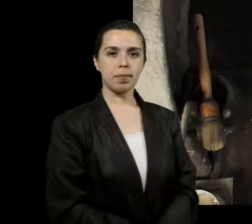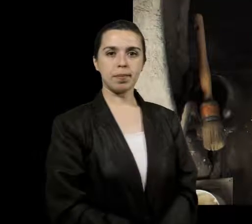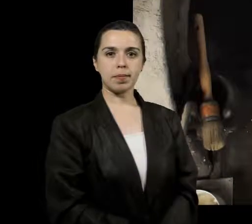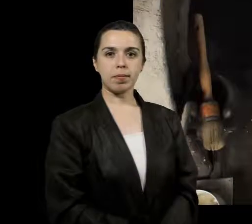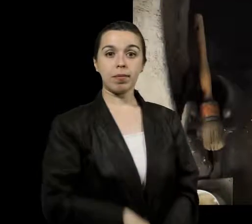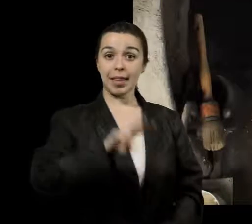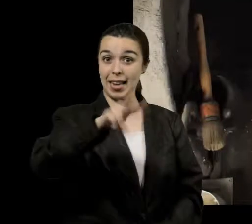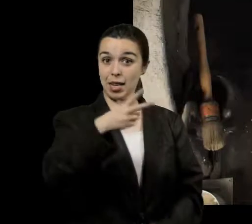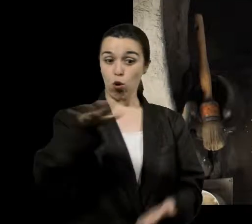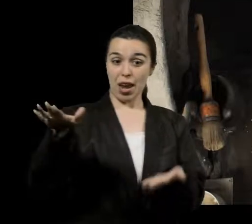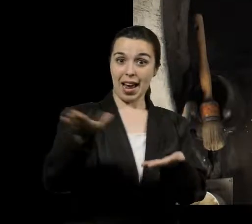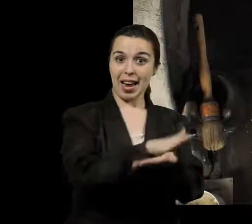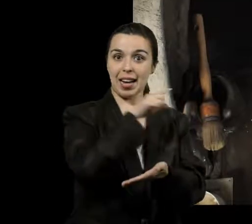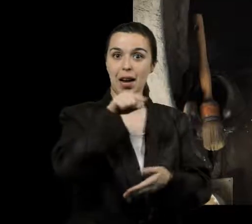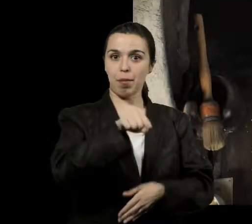possible.